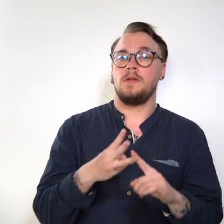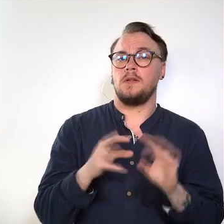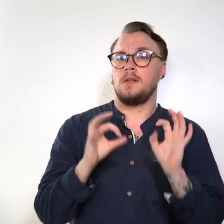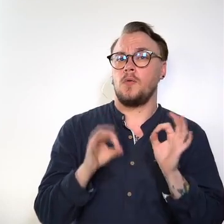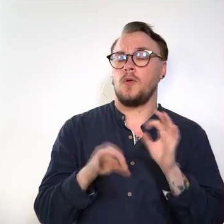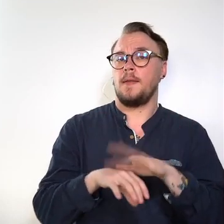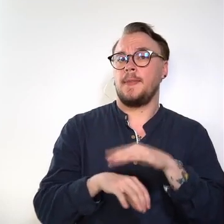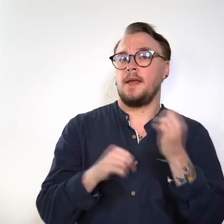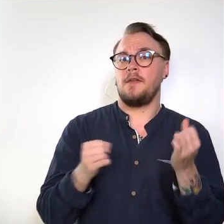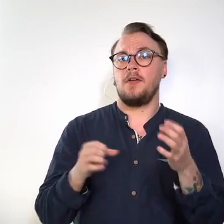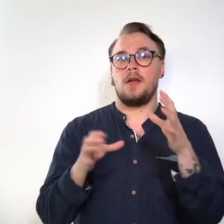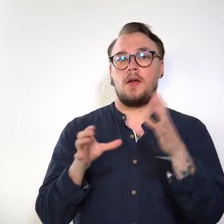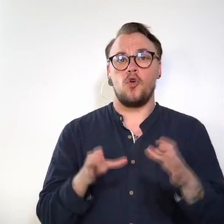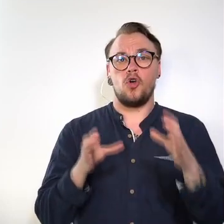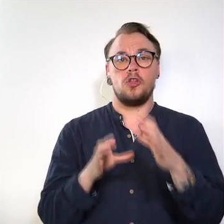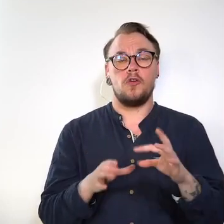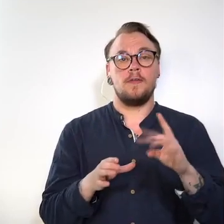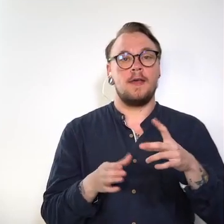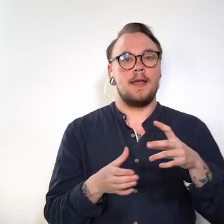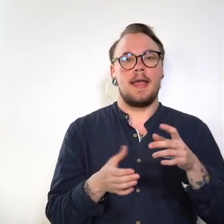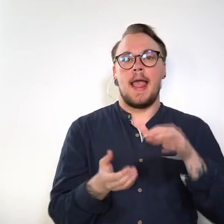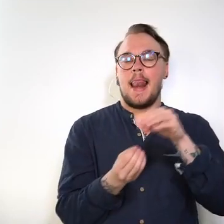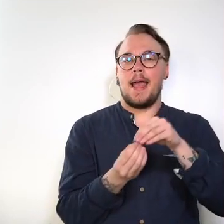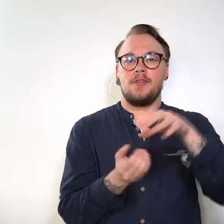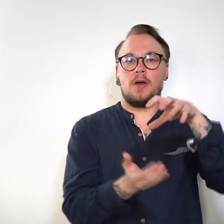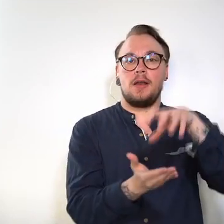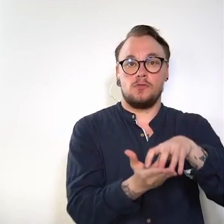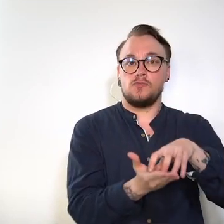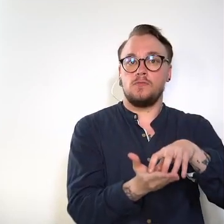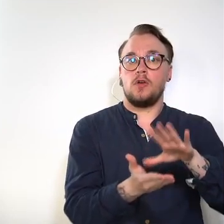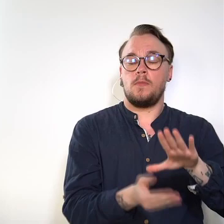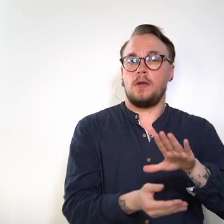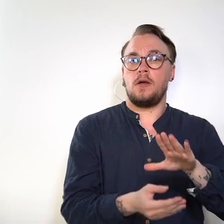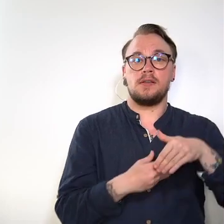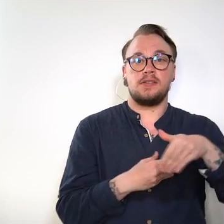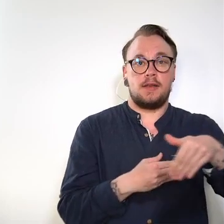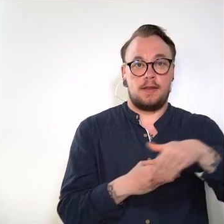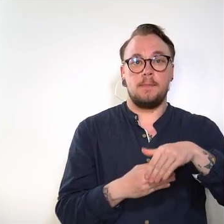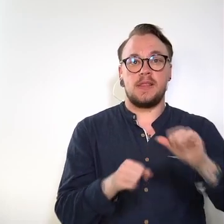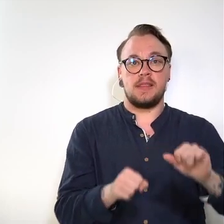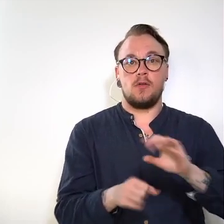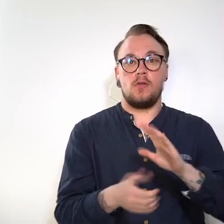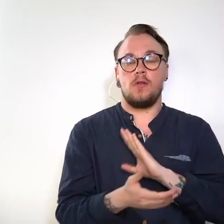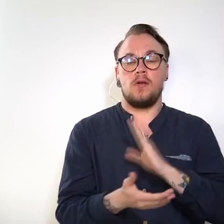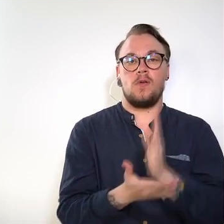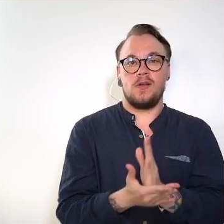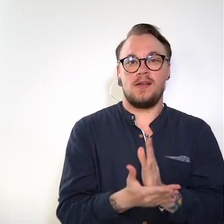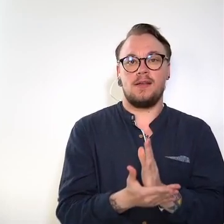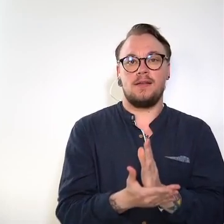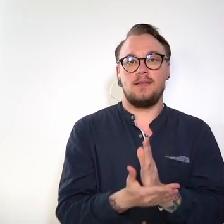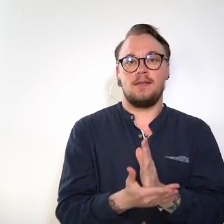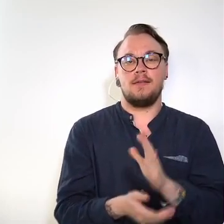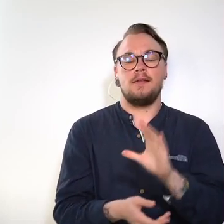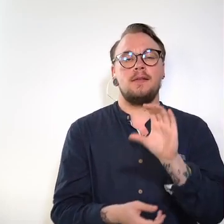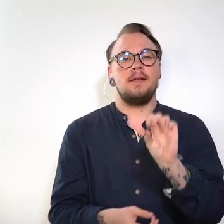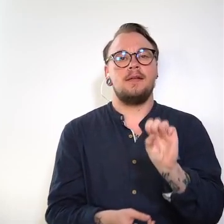esimerkiksi lääkintöhallitus ottamaan tämä oikealla tavalla. Eli SETA joutui tietyllä tavalla tämmöiseen niin kuin kolmen rintaman työskentelyyn,